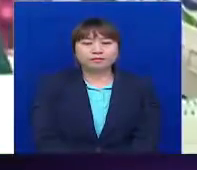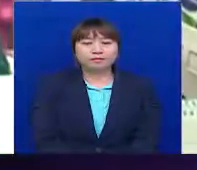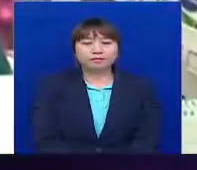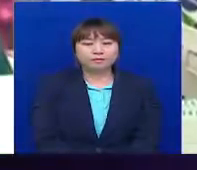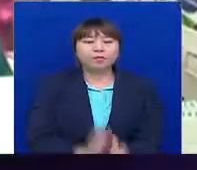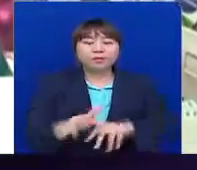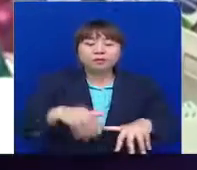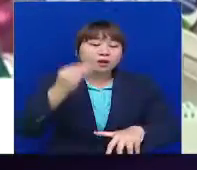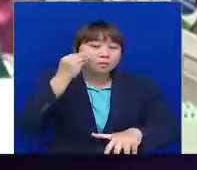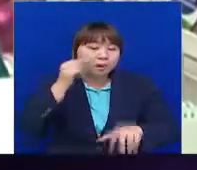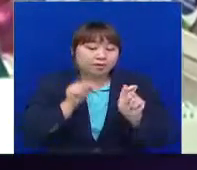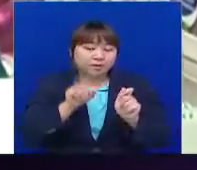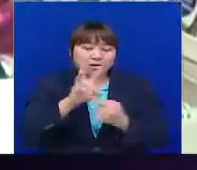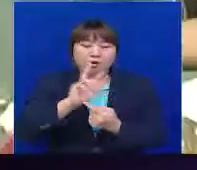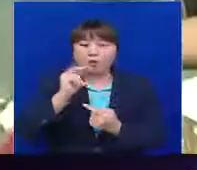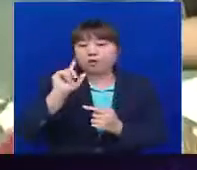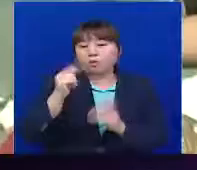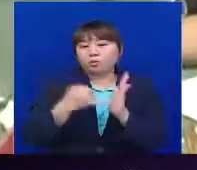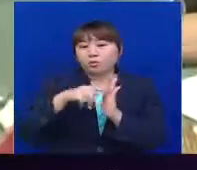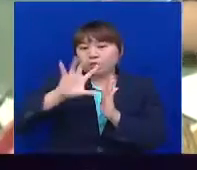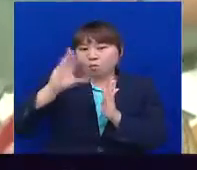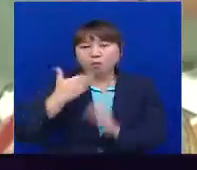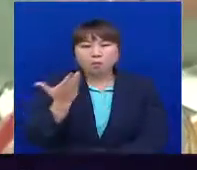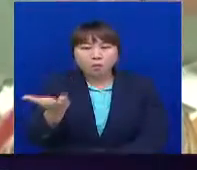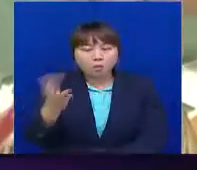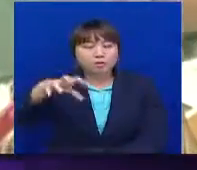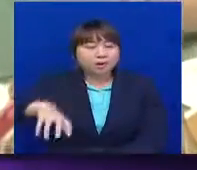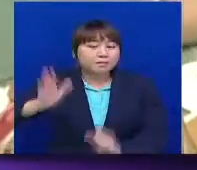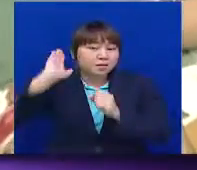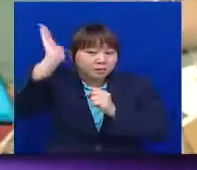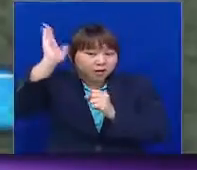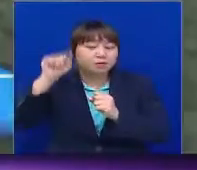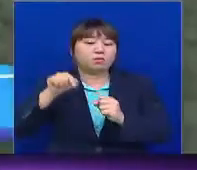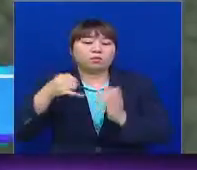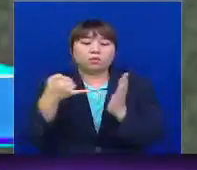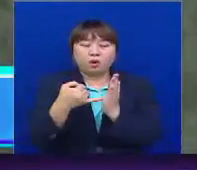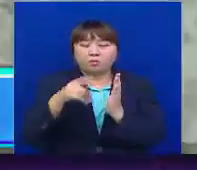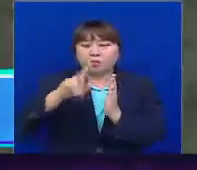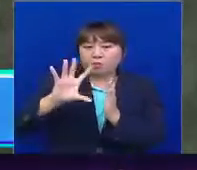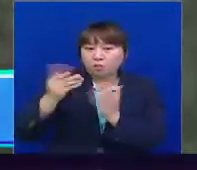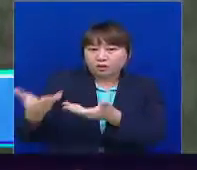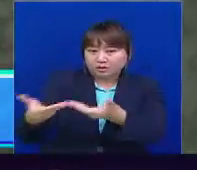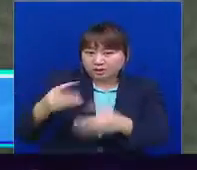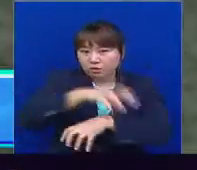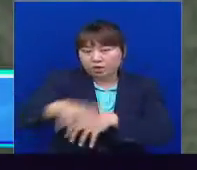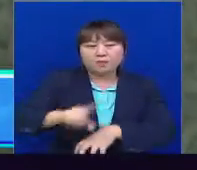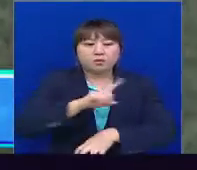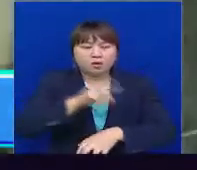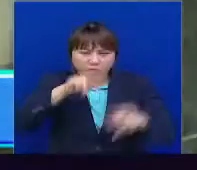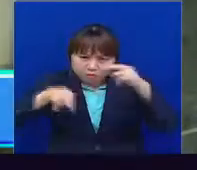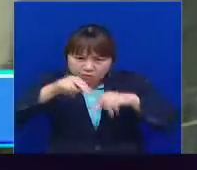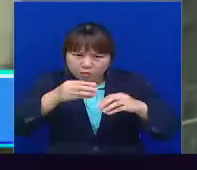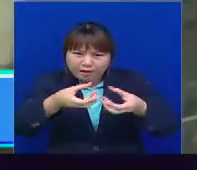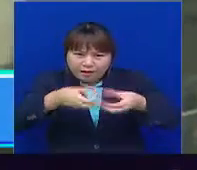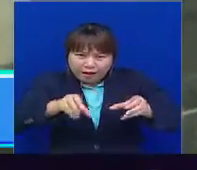ชาวบ้านอำเภอวังทองจังหวัดพิษณุโลกร้องขอให้สำนักงานประชาสัมพันธ์จังหวัดพิษณุโลกเชิญหน่วยงานที่เกี่ยวข้องช่วยพิสูจน์ไข่ไก่